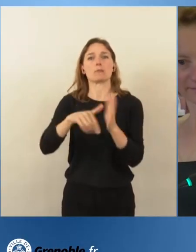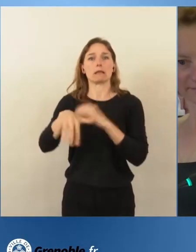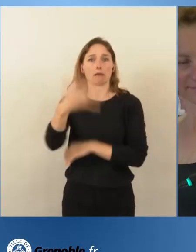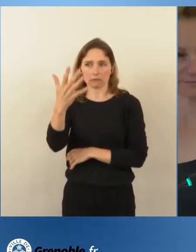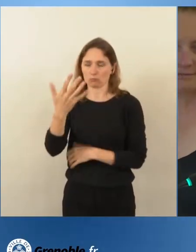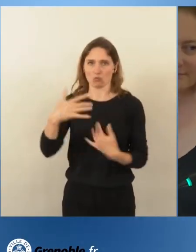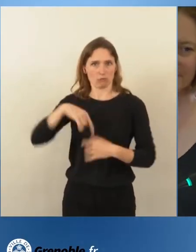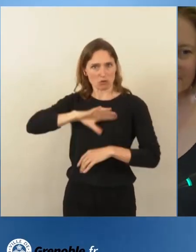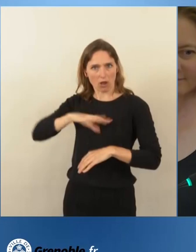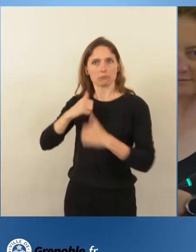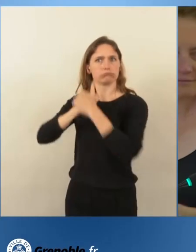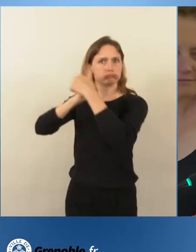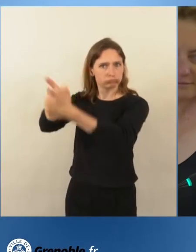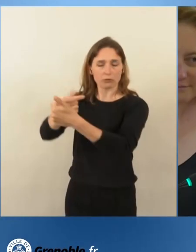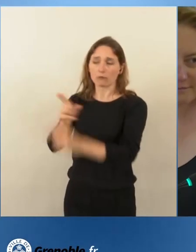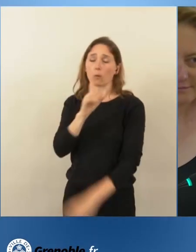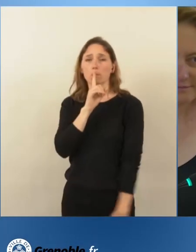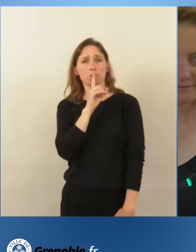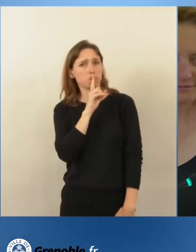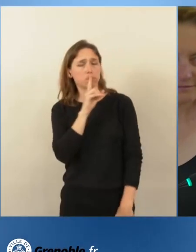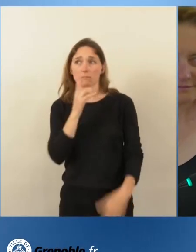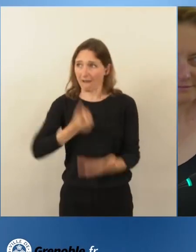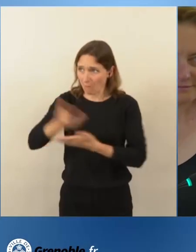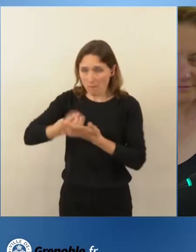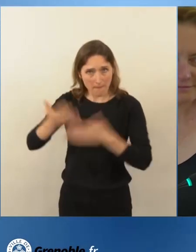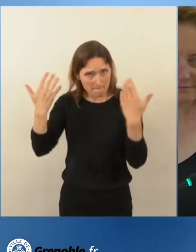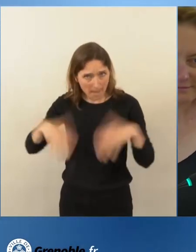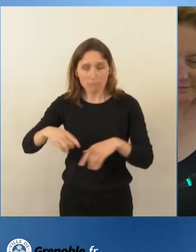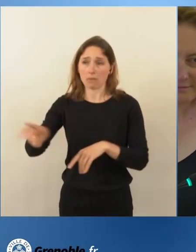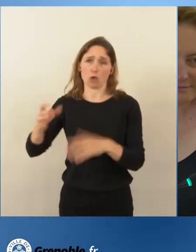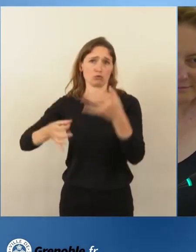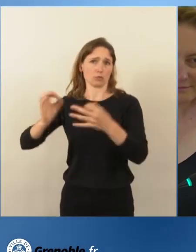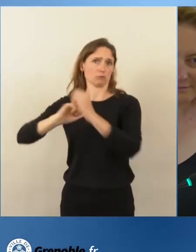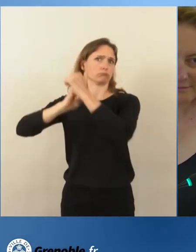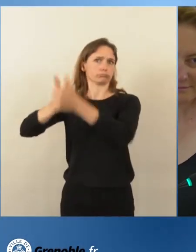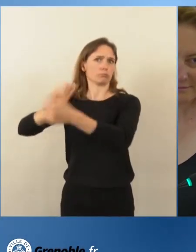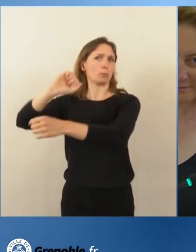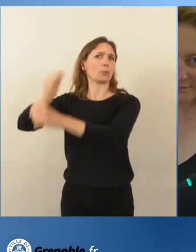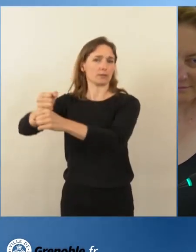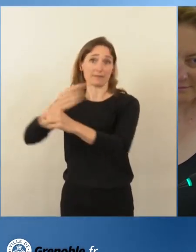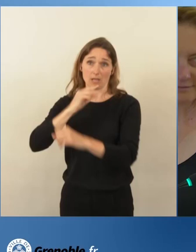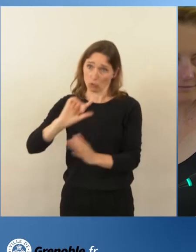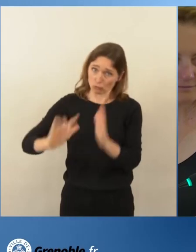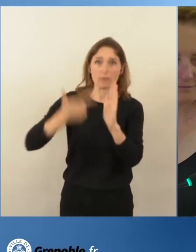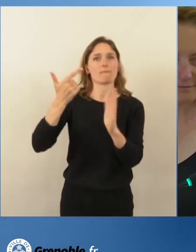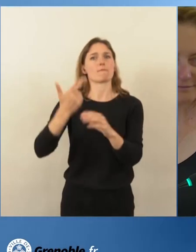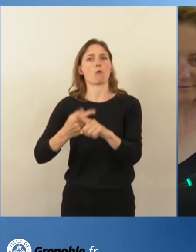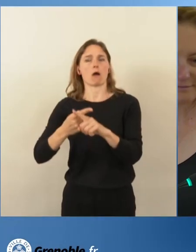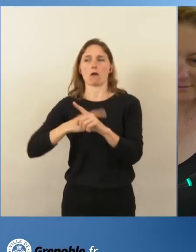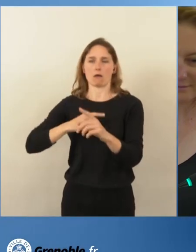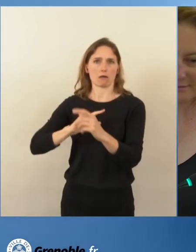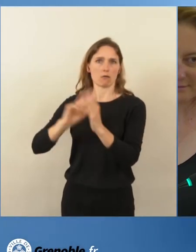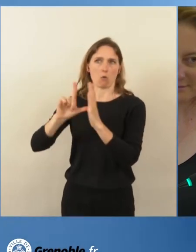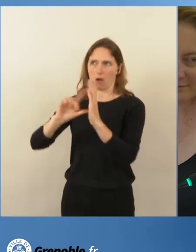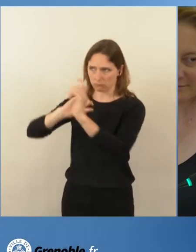et vous avez recommencé mais la justice vous a encore donné tort c'est donc une seconde jurisprudence pour vous